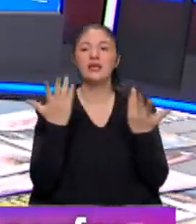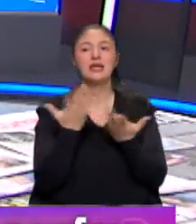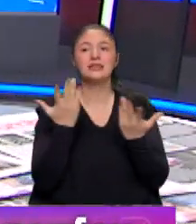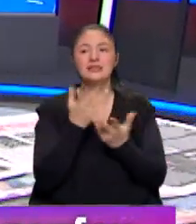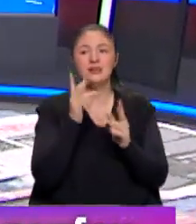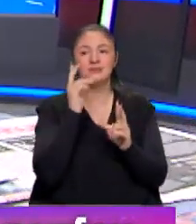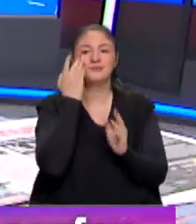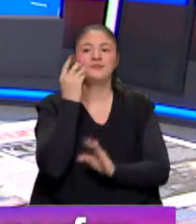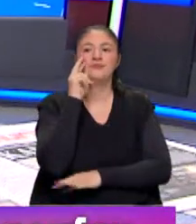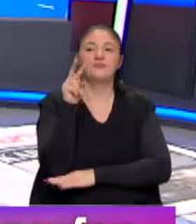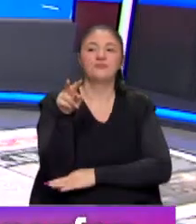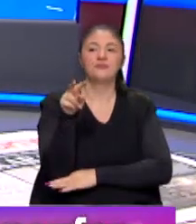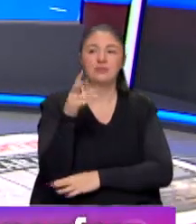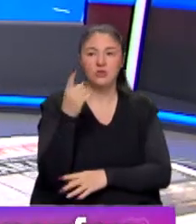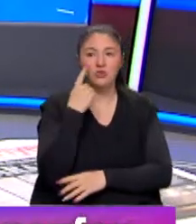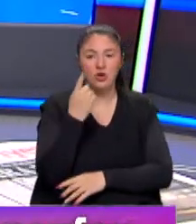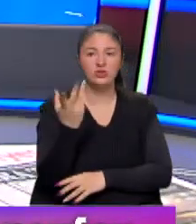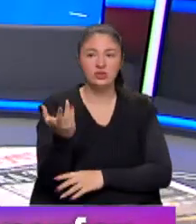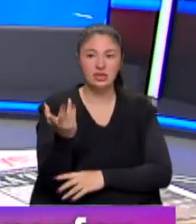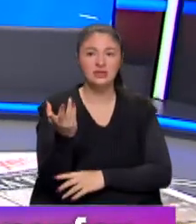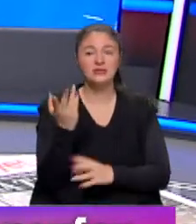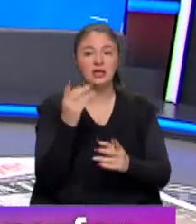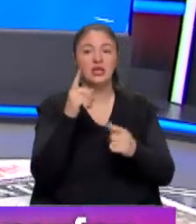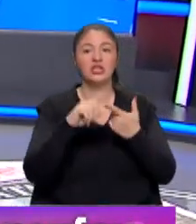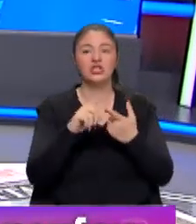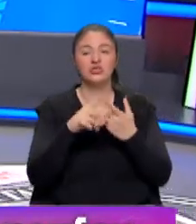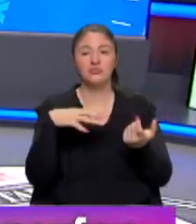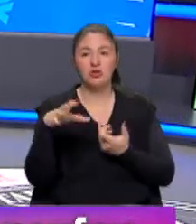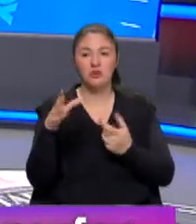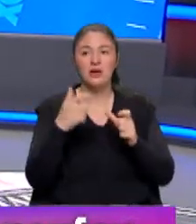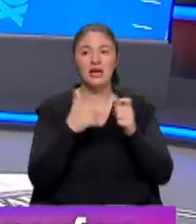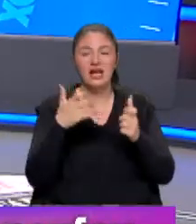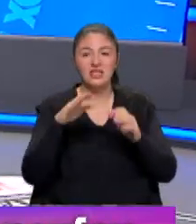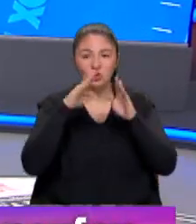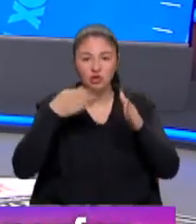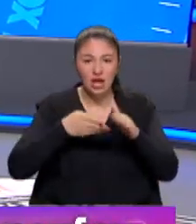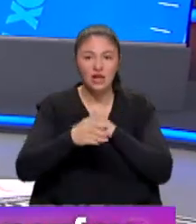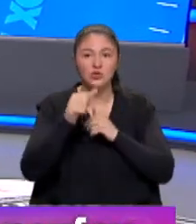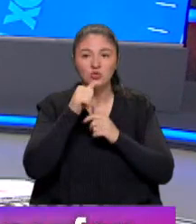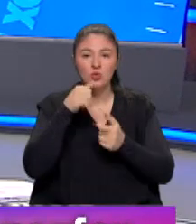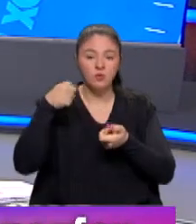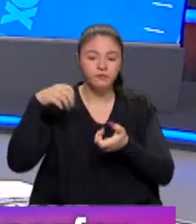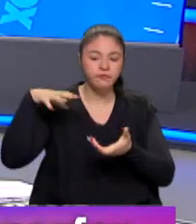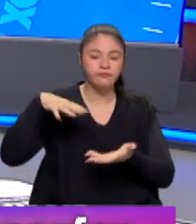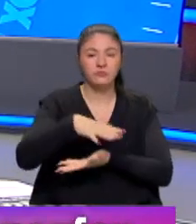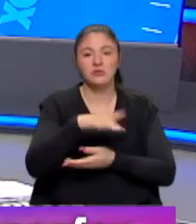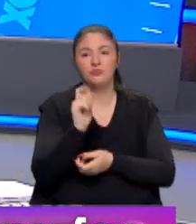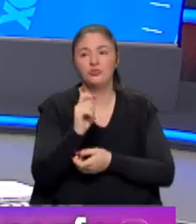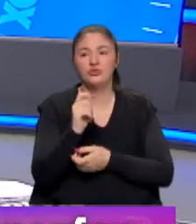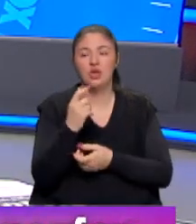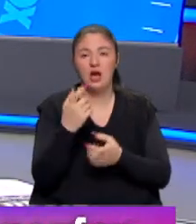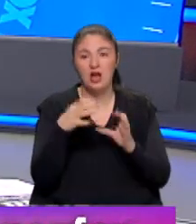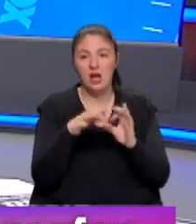nasıl da seyirci kalıyor onu göreceğiz. Katliamda ikinci perde, Gazze tünellerine su basılacağı yönünde